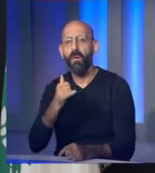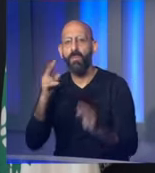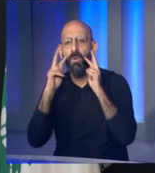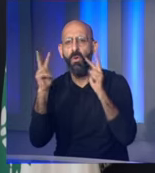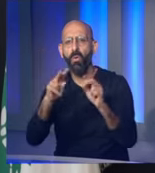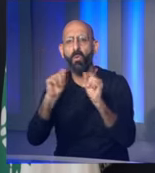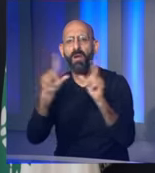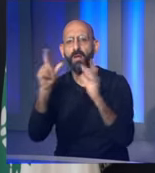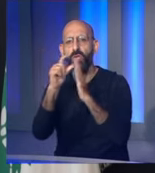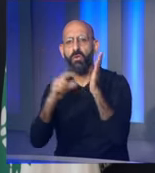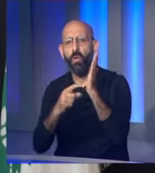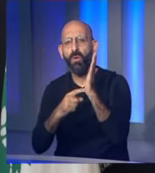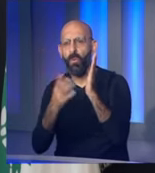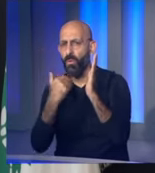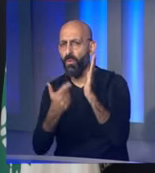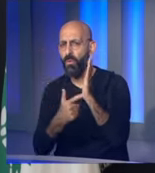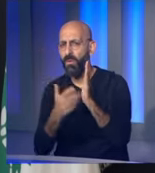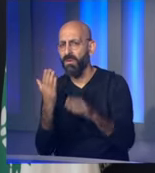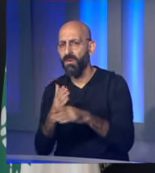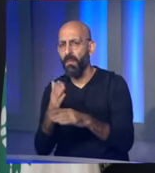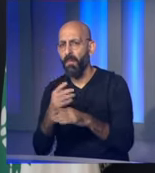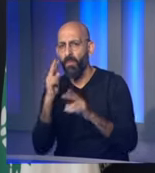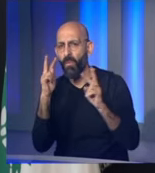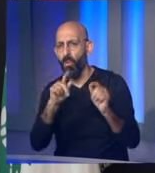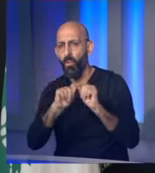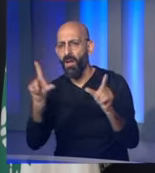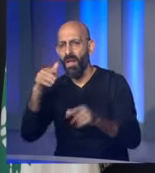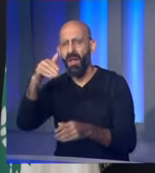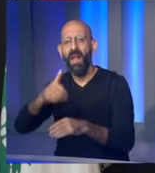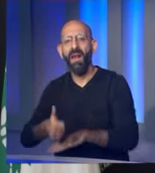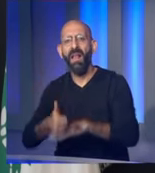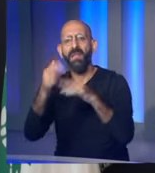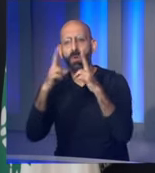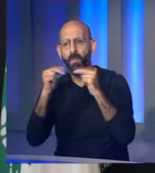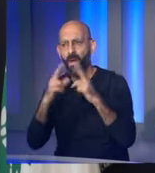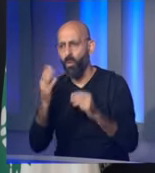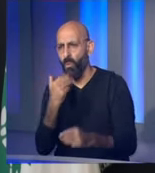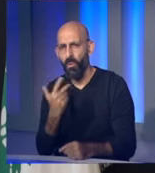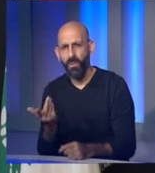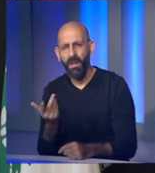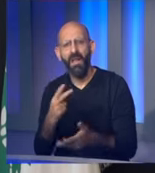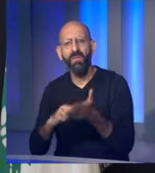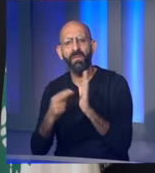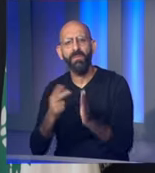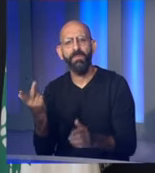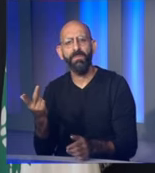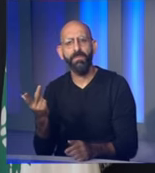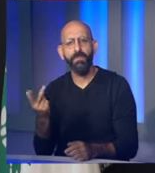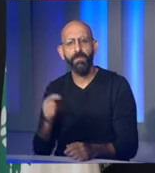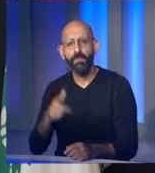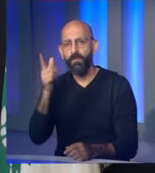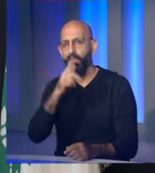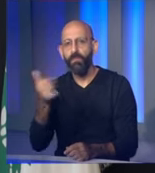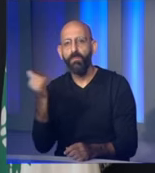الامام في حين ان مصيريه المرحله تفرض مسارا لا يخرج عن الاصول الدستوريه لا سما في غياب